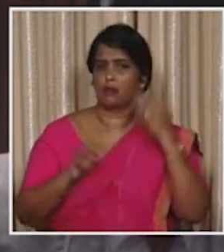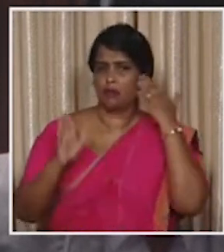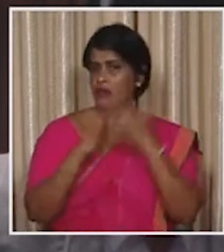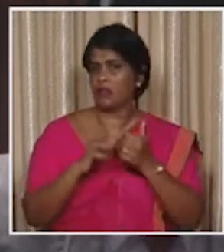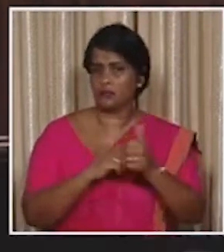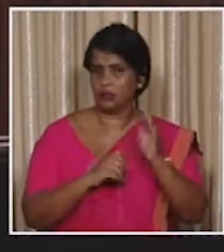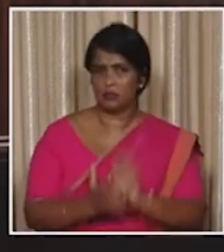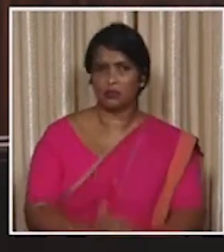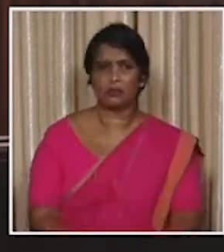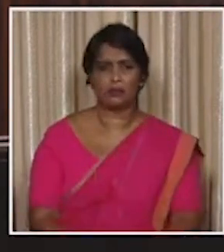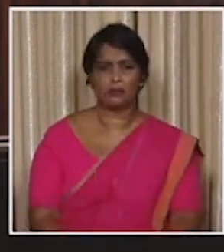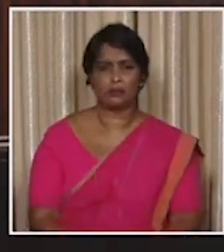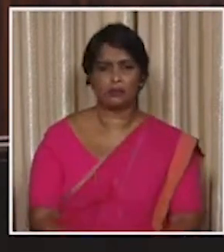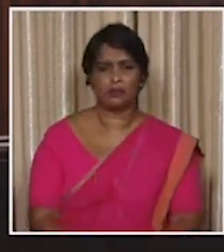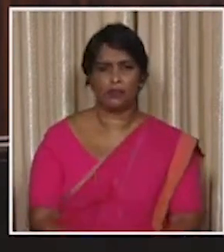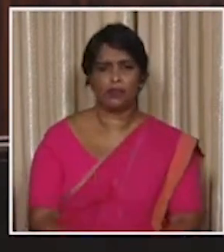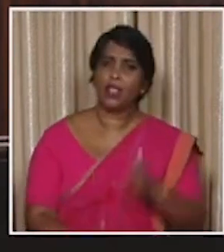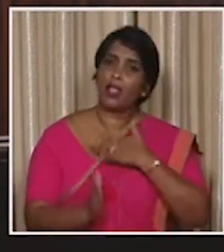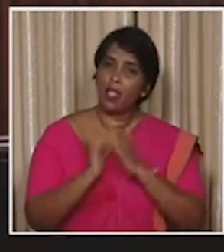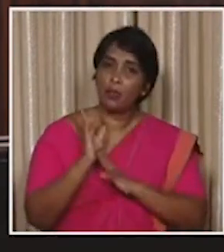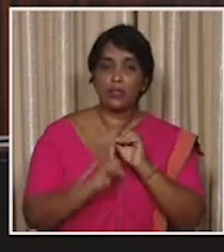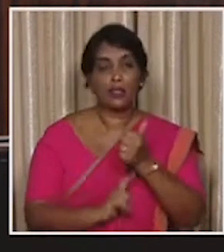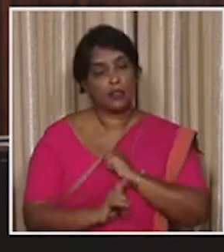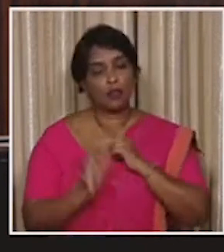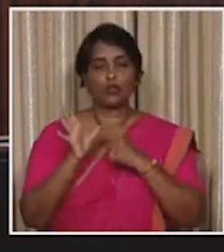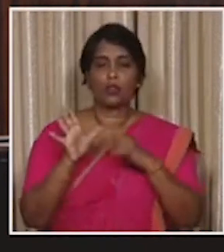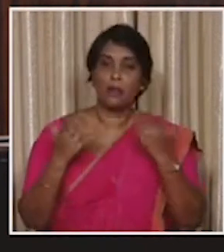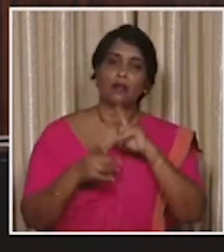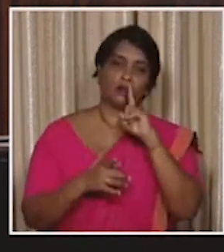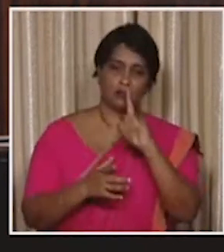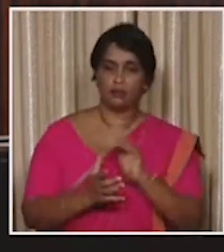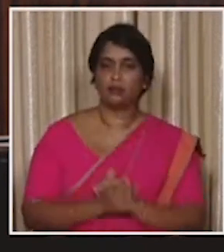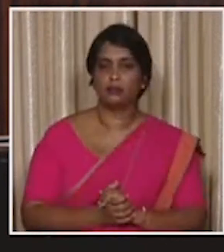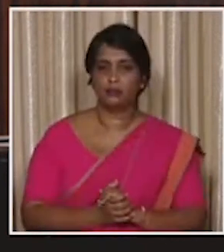පියවර ගන්න. කතා කරන්න බෑ ඇමතිතුමා කැමති නම් උත්තර දෙන්න ඇමතිතුමා බෑ